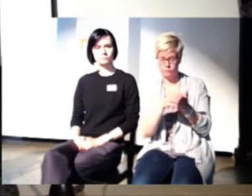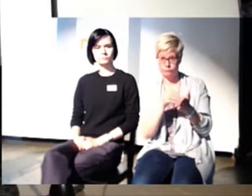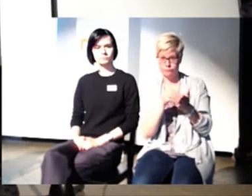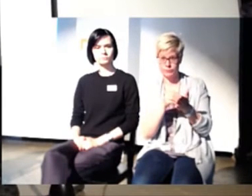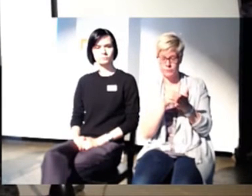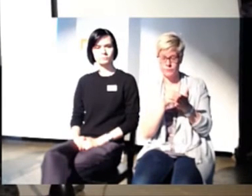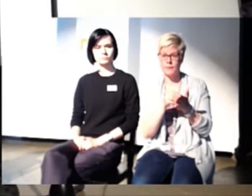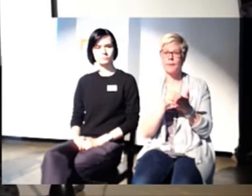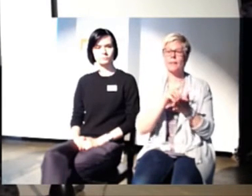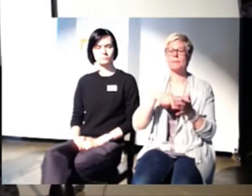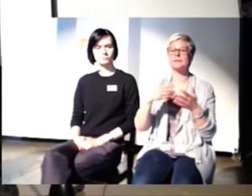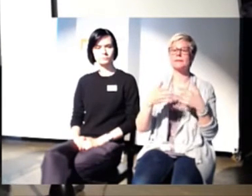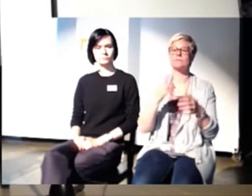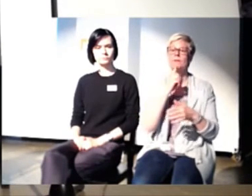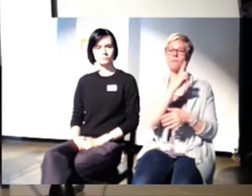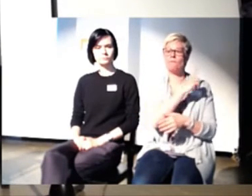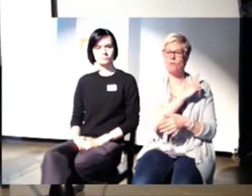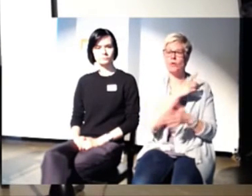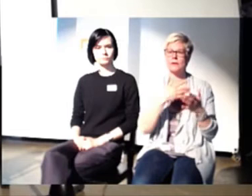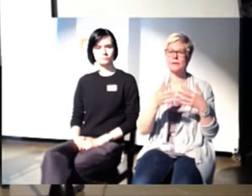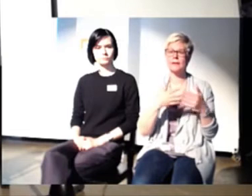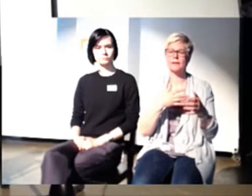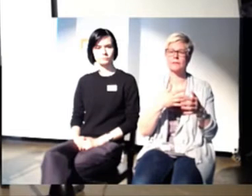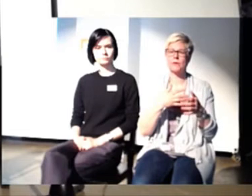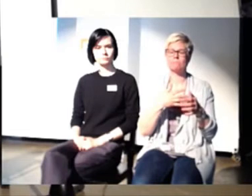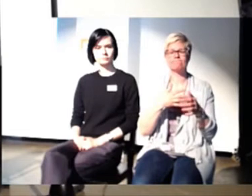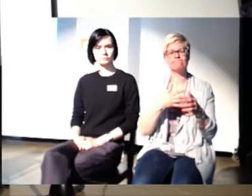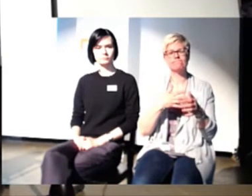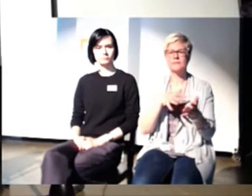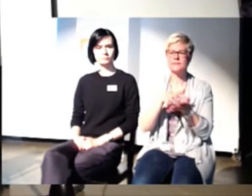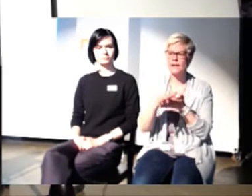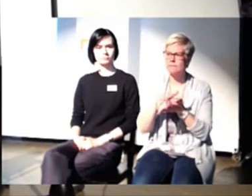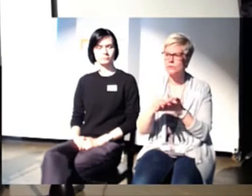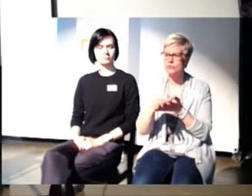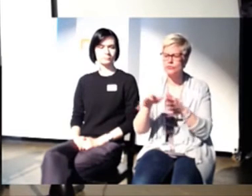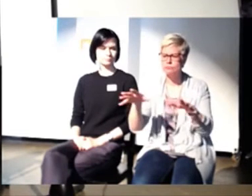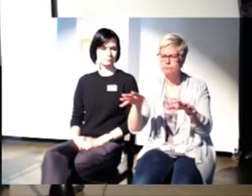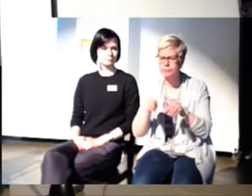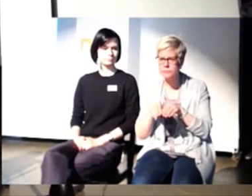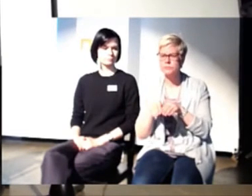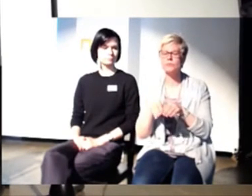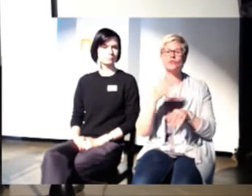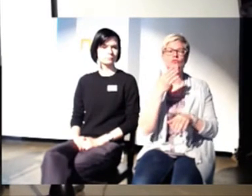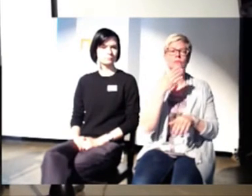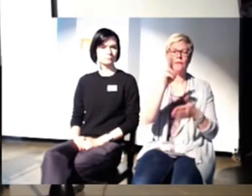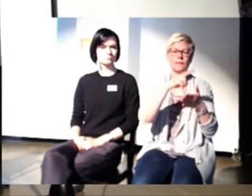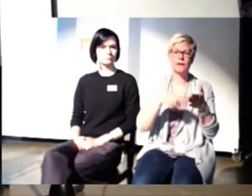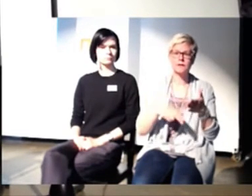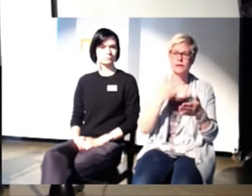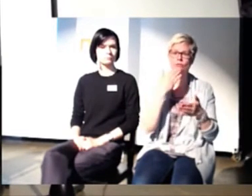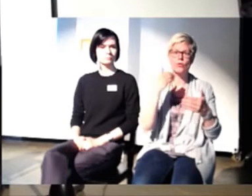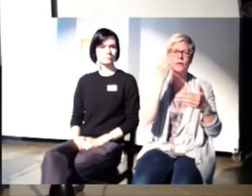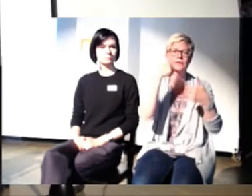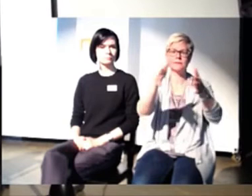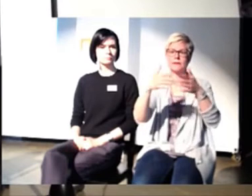tehtiin tosiaan viime vuonna myös tällainen selvitys näistä residensseissä työskennelleistä taiteilijamääristä,